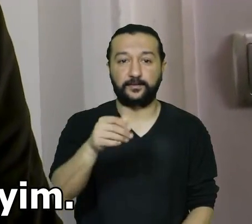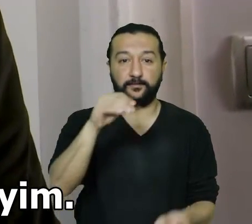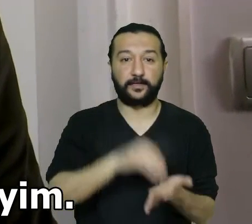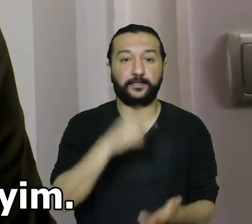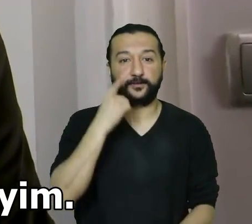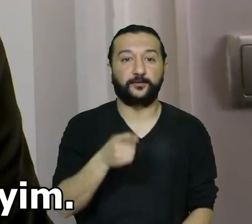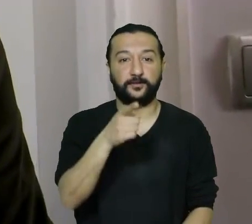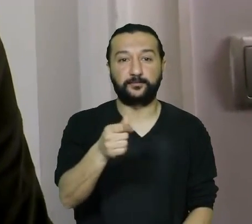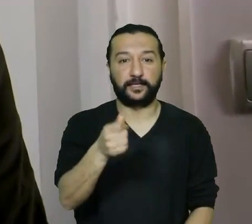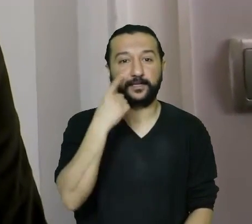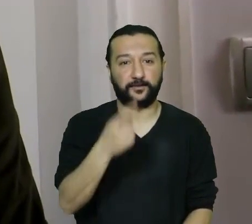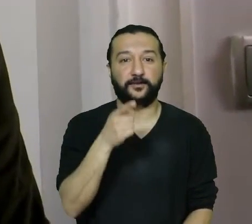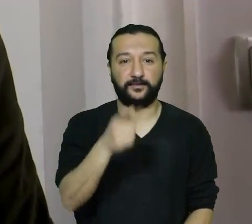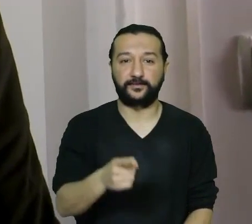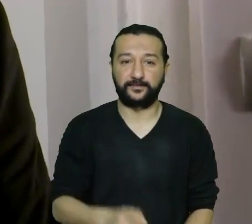bahşişi göreyim, arpayı göreyim.